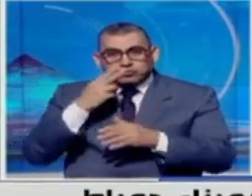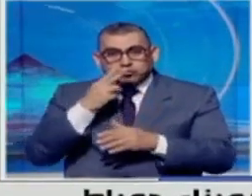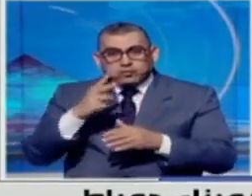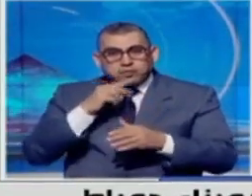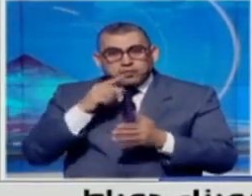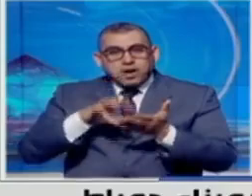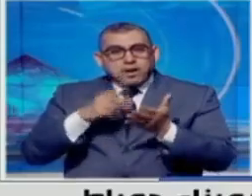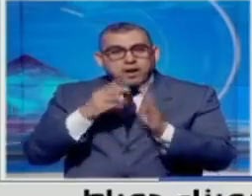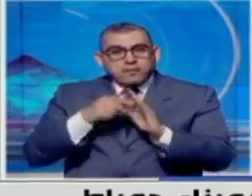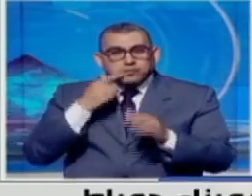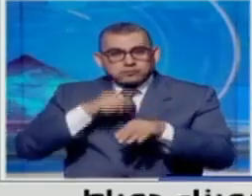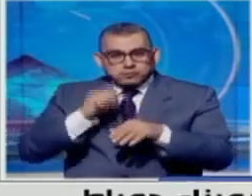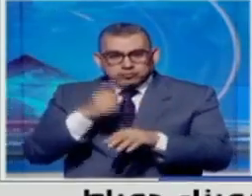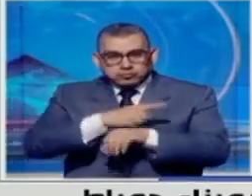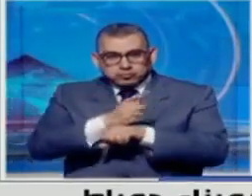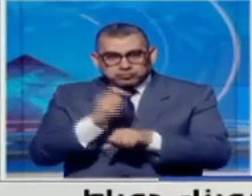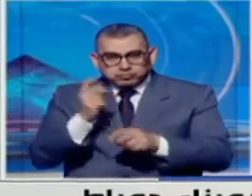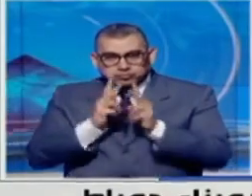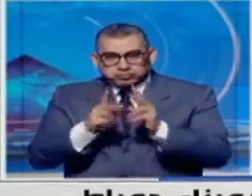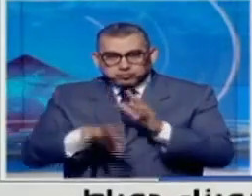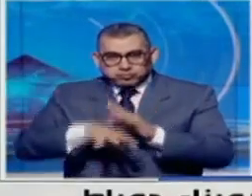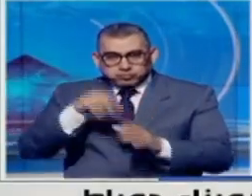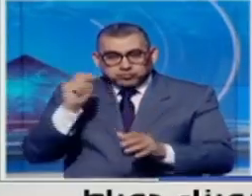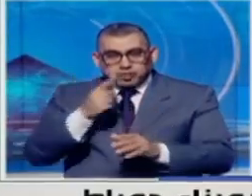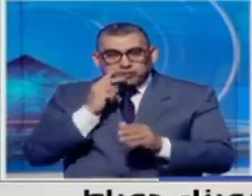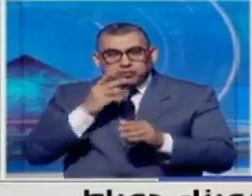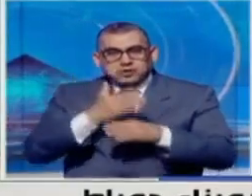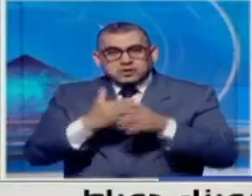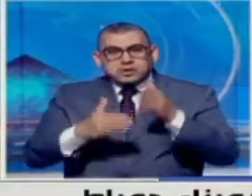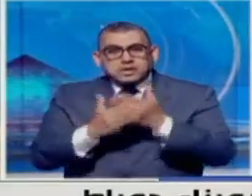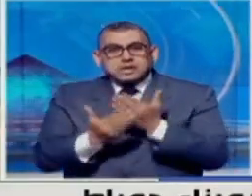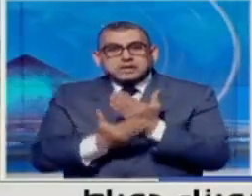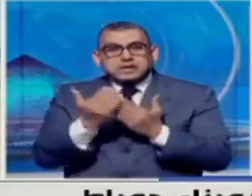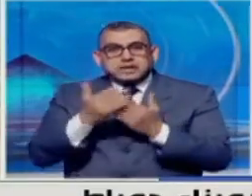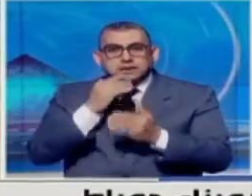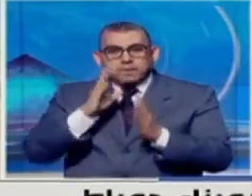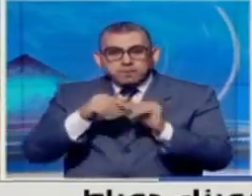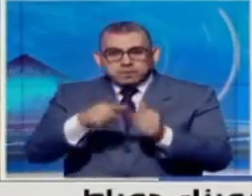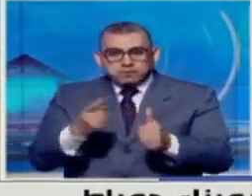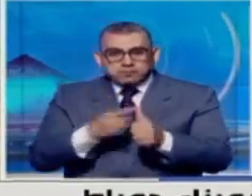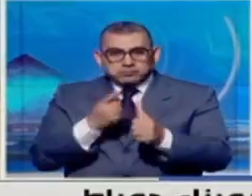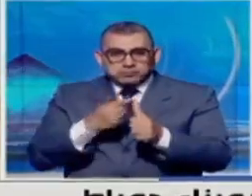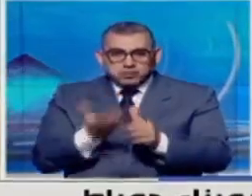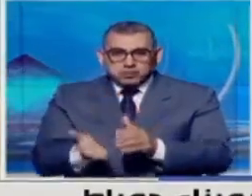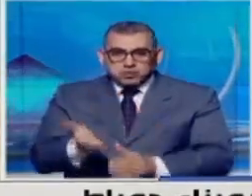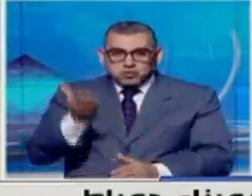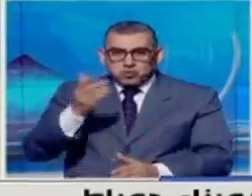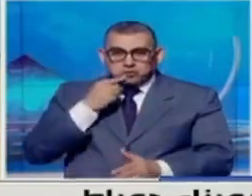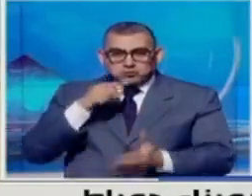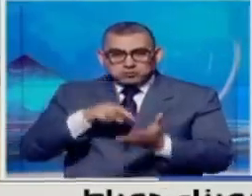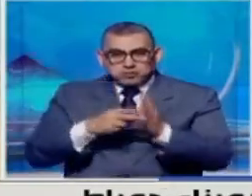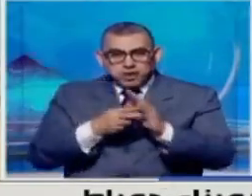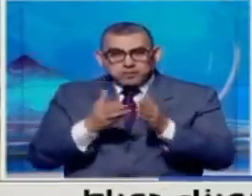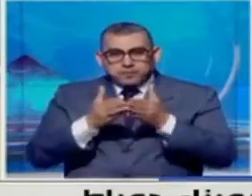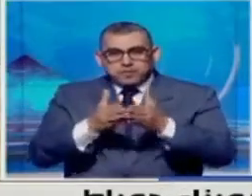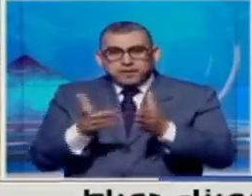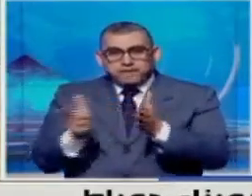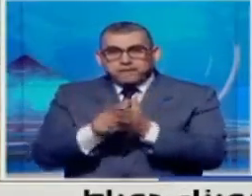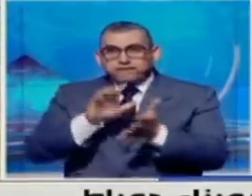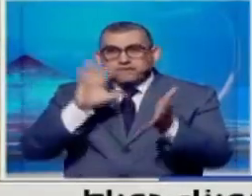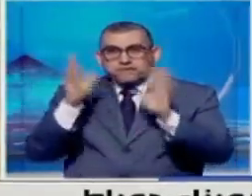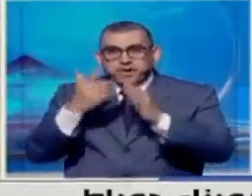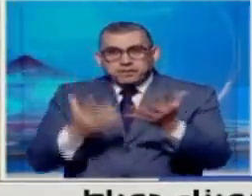هو ما يسابق الزمن الى تنفيذه حجر جديد لجعل مصر واحده من اكبر المراكز العالميه